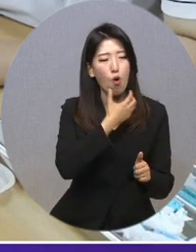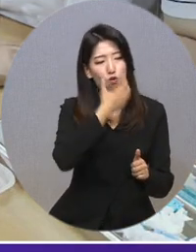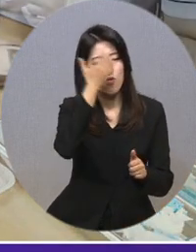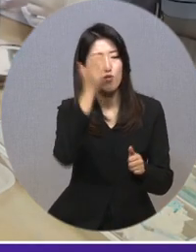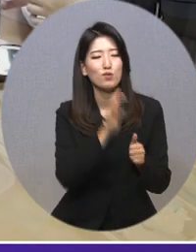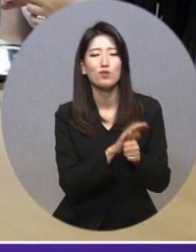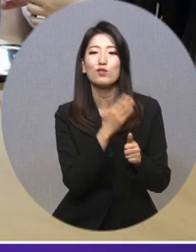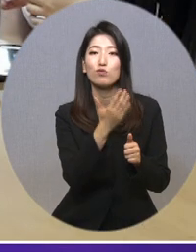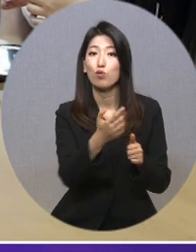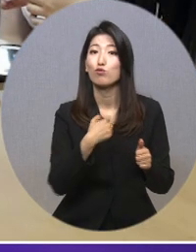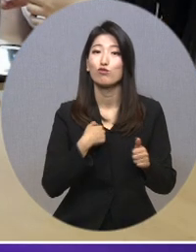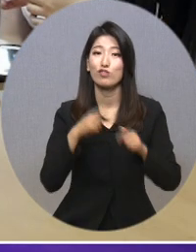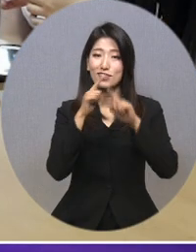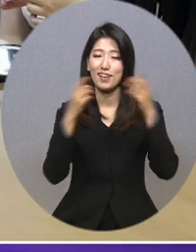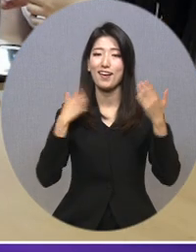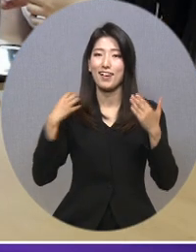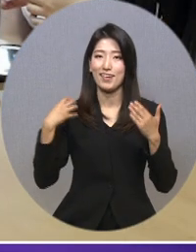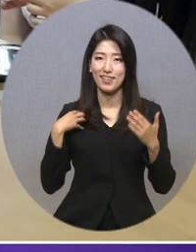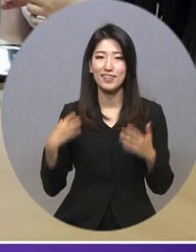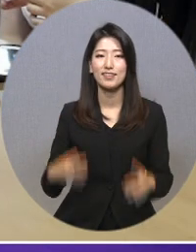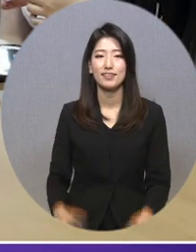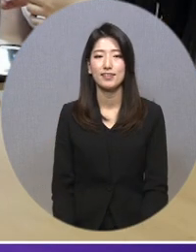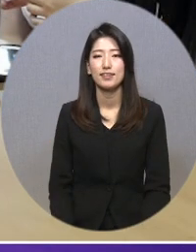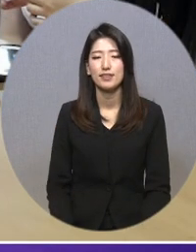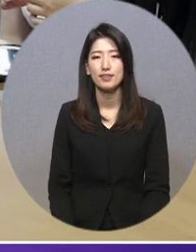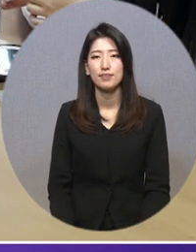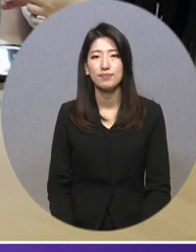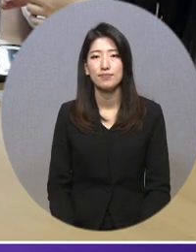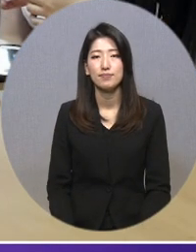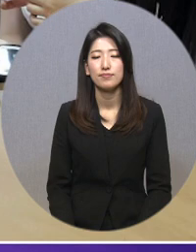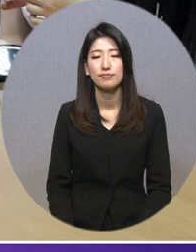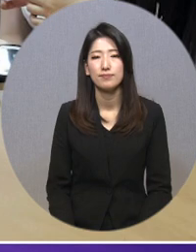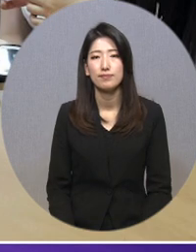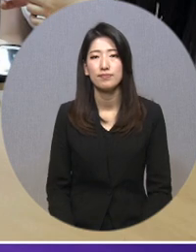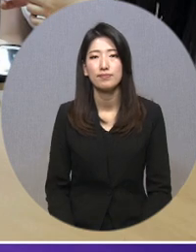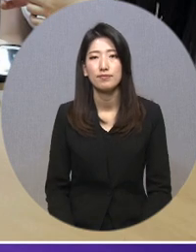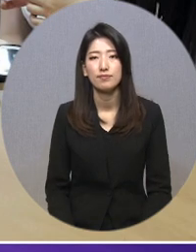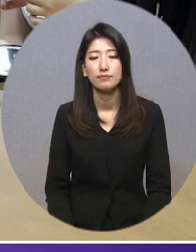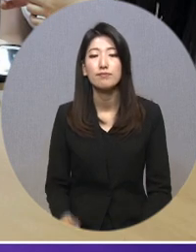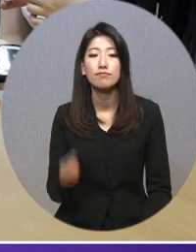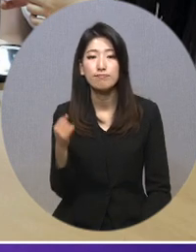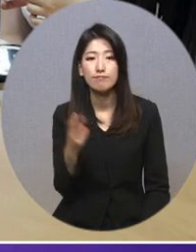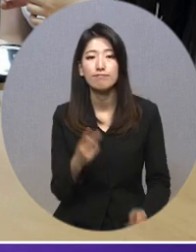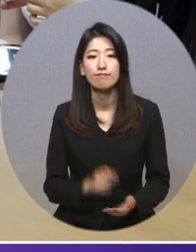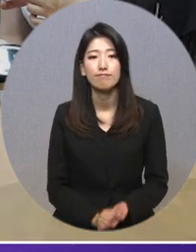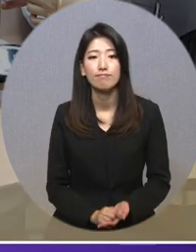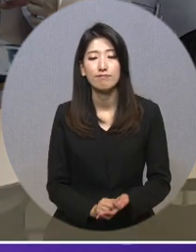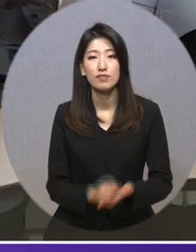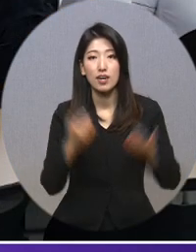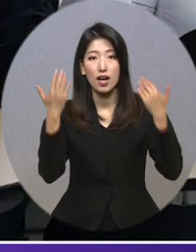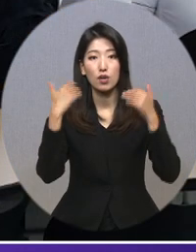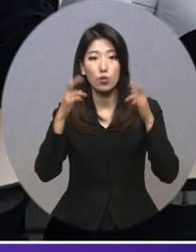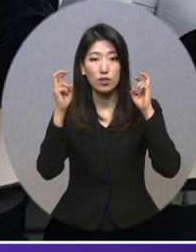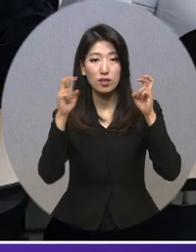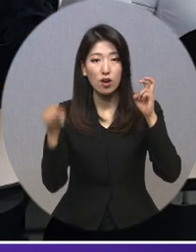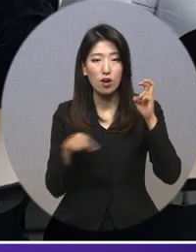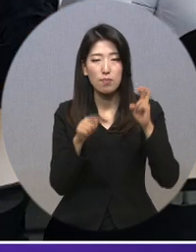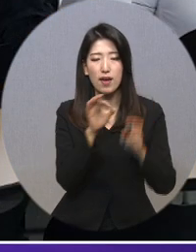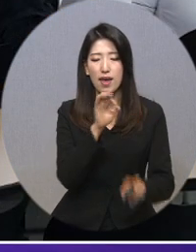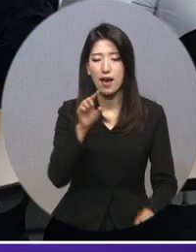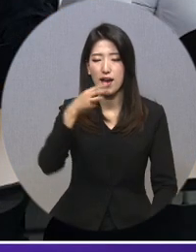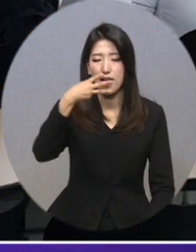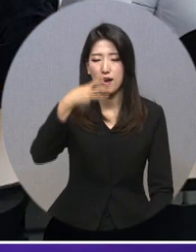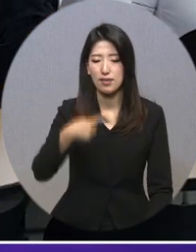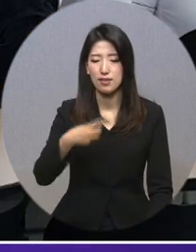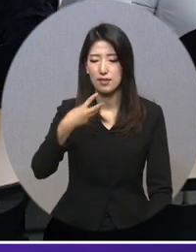지원으로 해주고 있습니다. 또 이거 말고도요, 저희가 그 학교 기업으로 아르텍스 연구소가 있습니다. 그래서